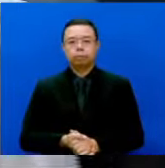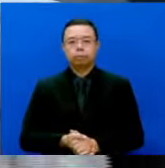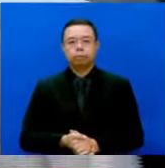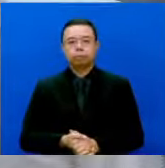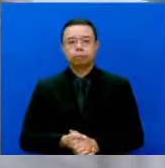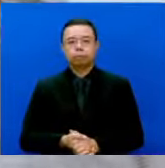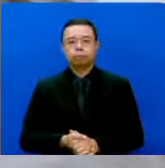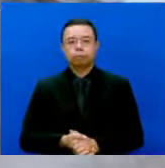angat tangan baru boleh B